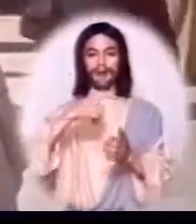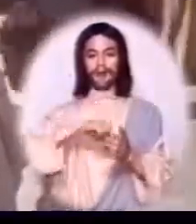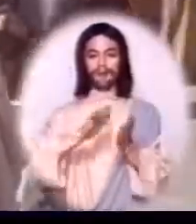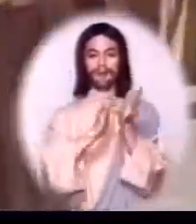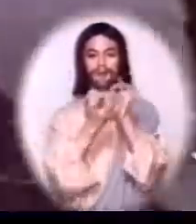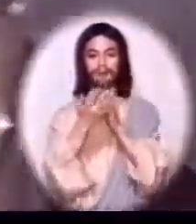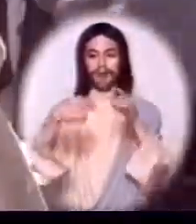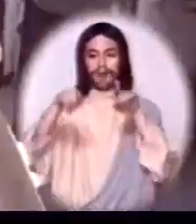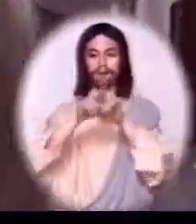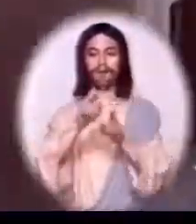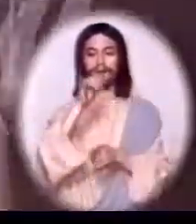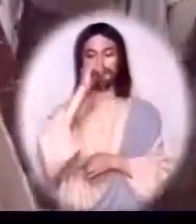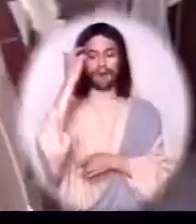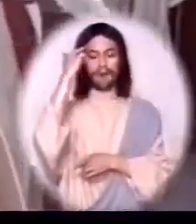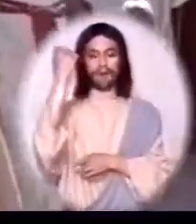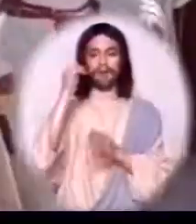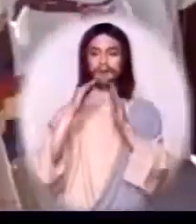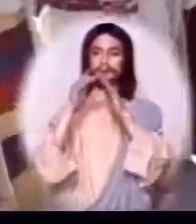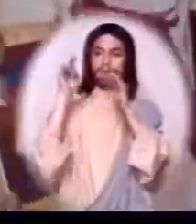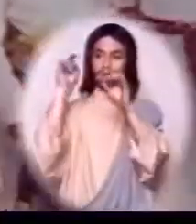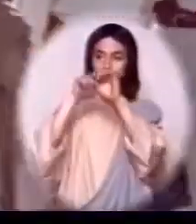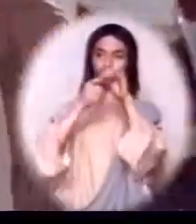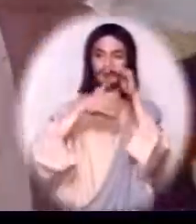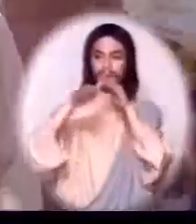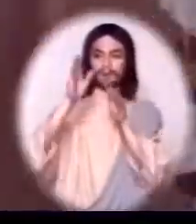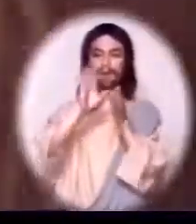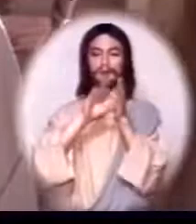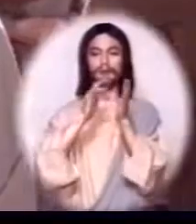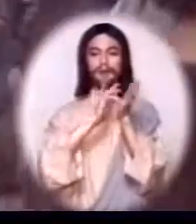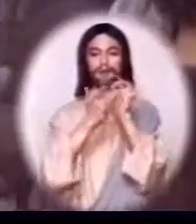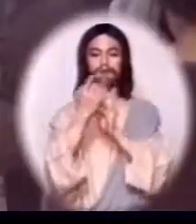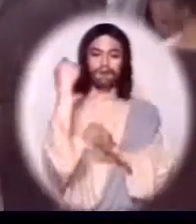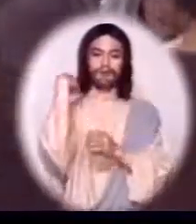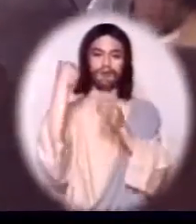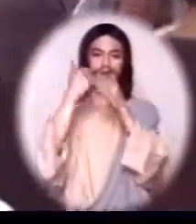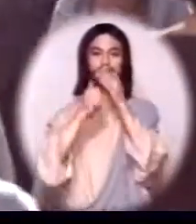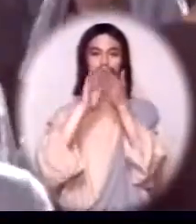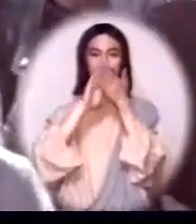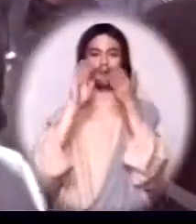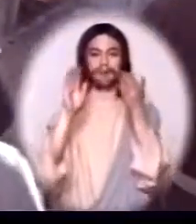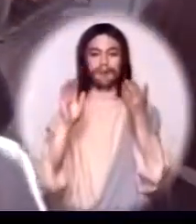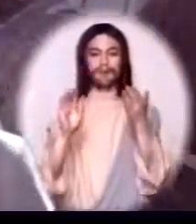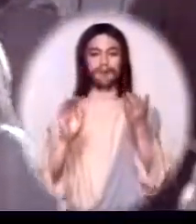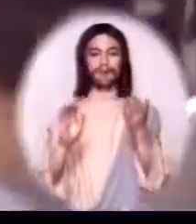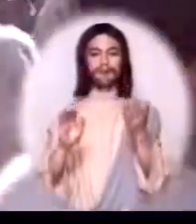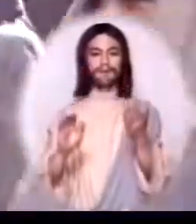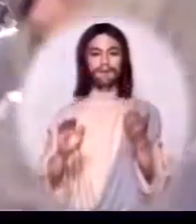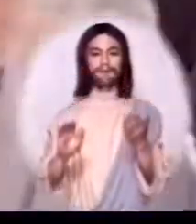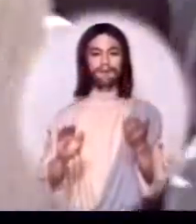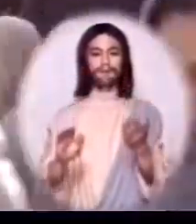그러나 아들 예수도 그들과 함께 있다고 생각하며 집을 향해 떠났을 때 예수는 뒤에 남았습니다.